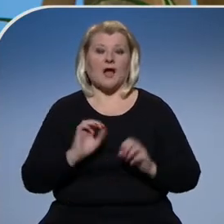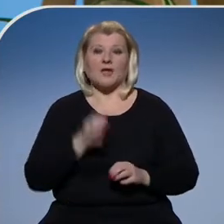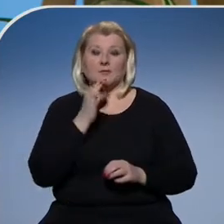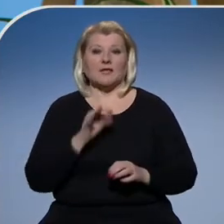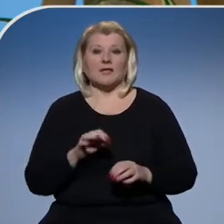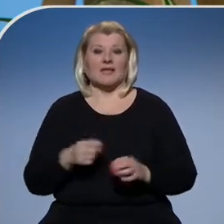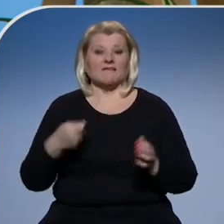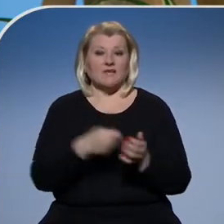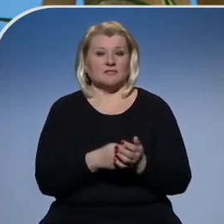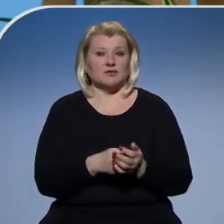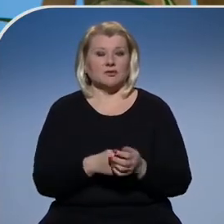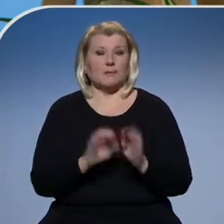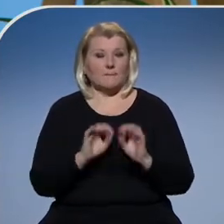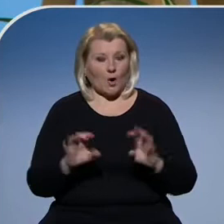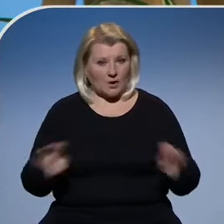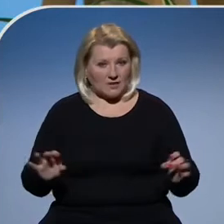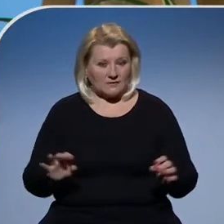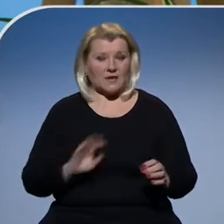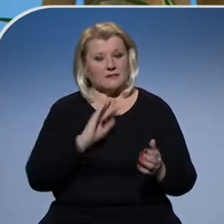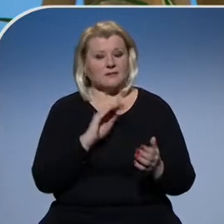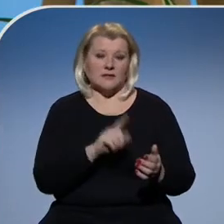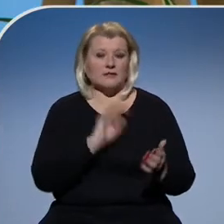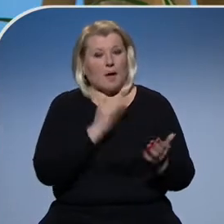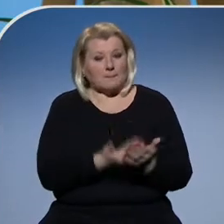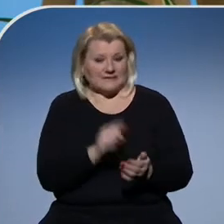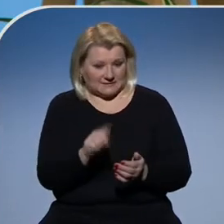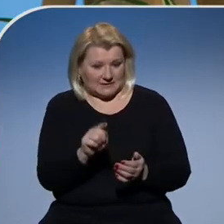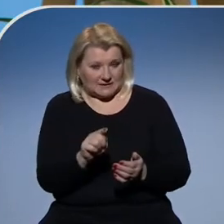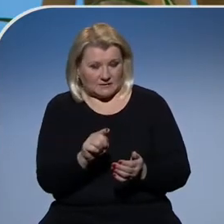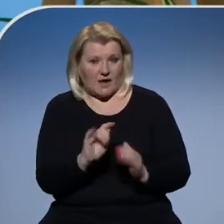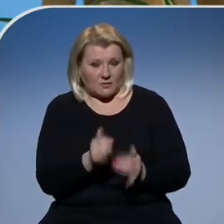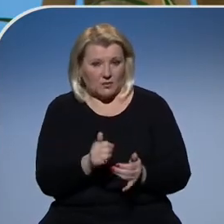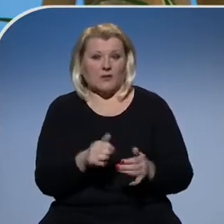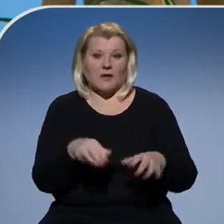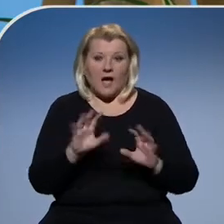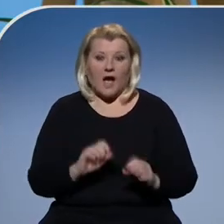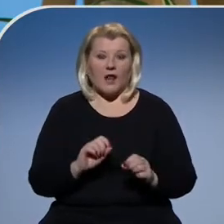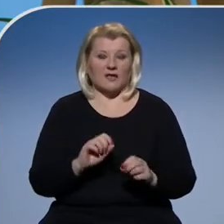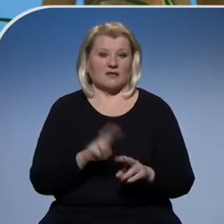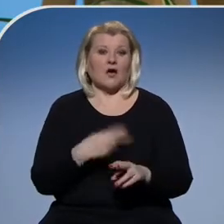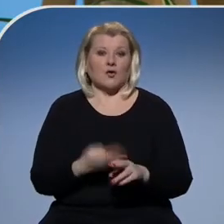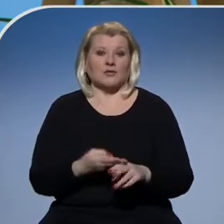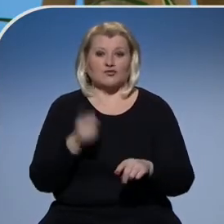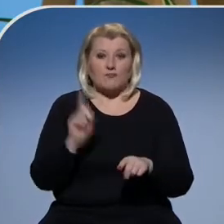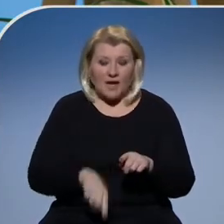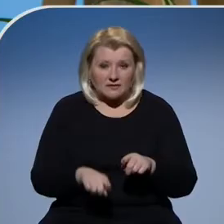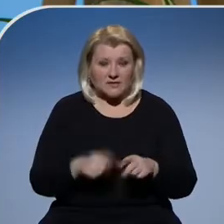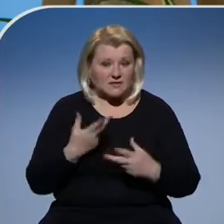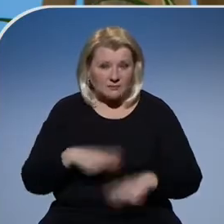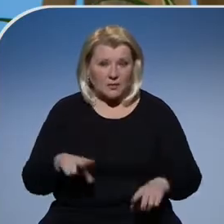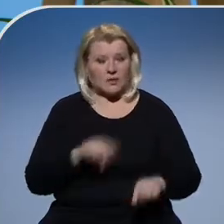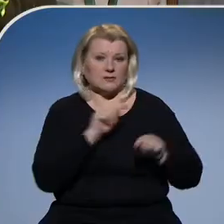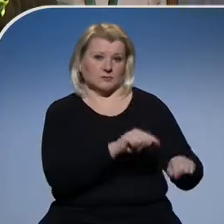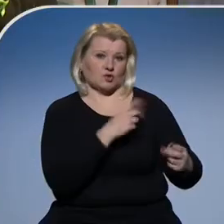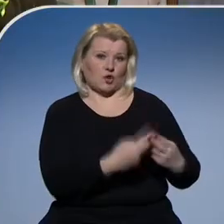ten vám skutečně dává doporučení třeba na konkrétní produkt, ale pak tu zodpovědnost potom při vyhodnocení, chybném vyhodnocení toho klienta nese